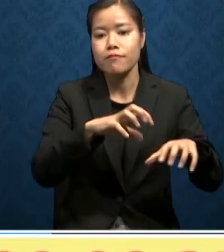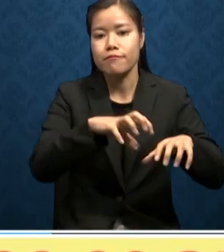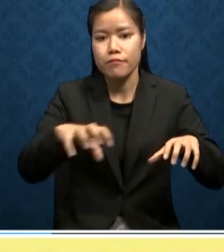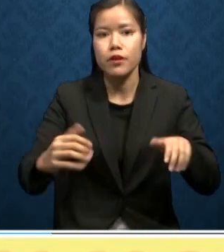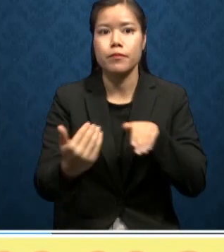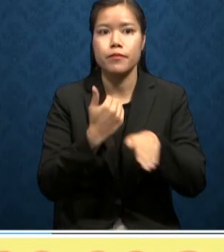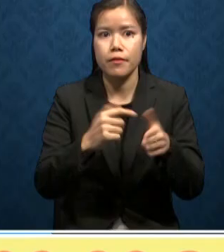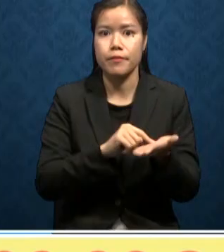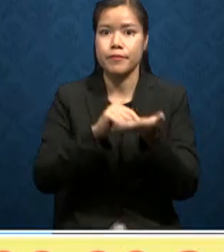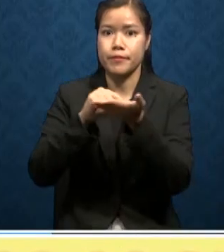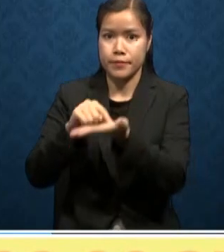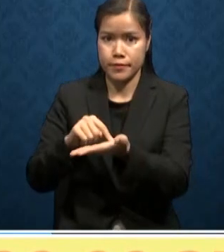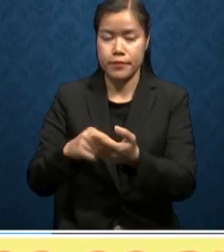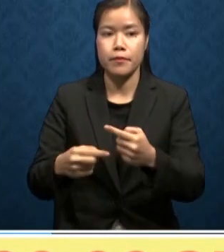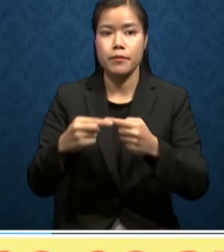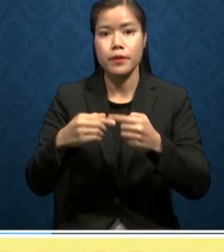าคนผประสารงานครัต่อไปเลยครับ